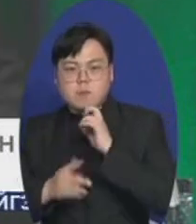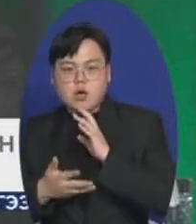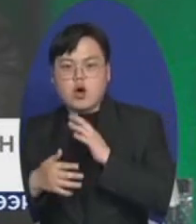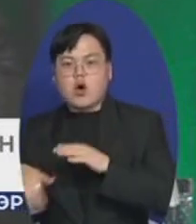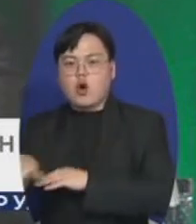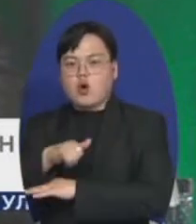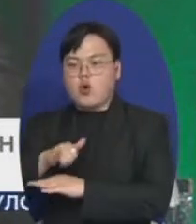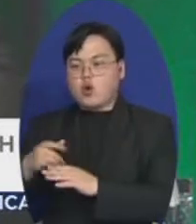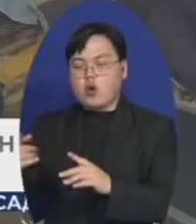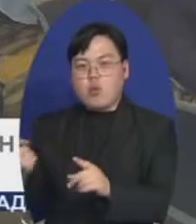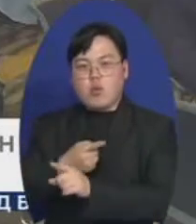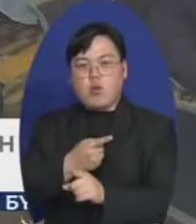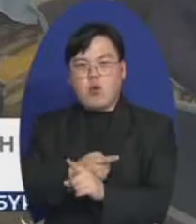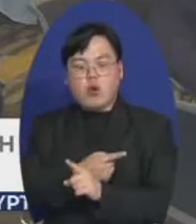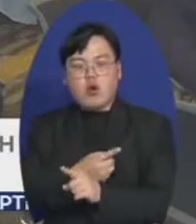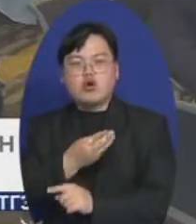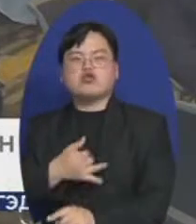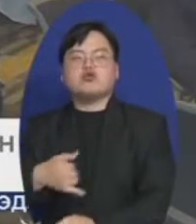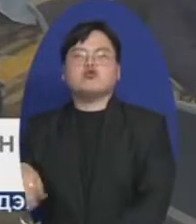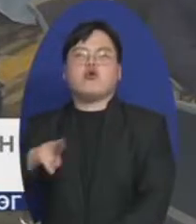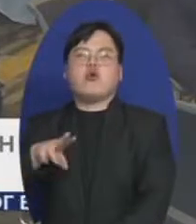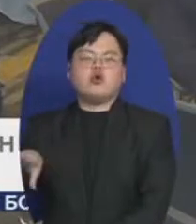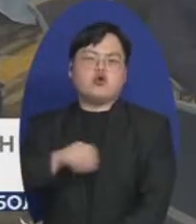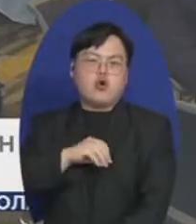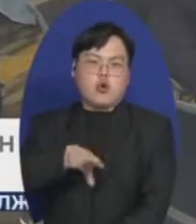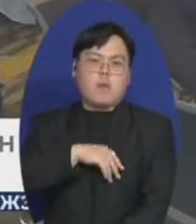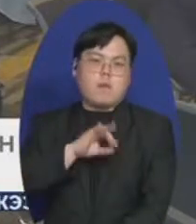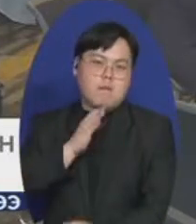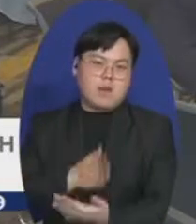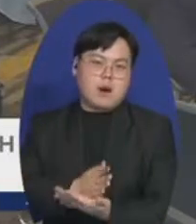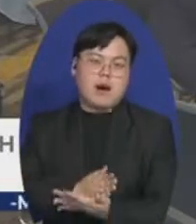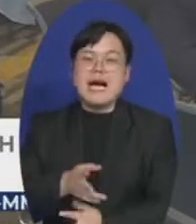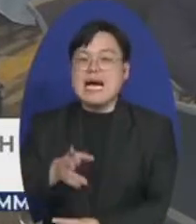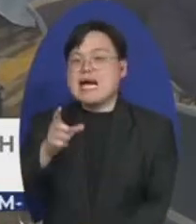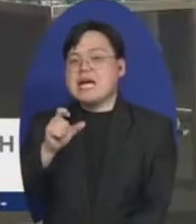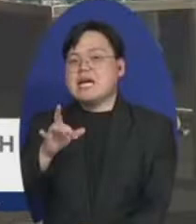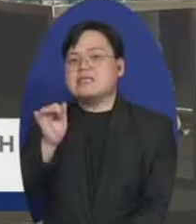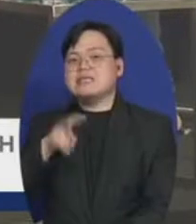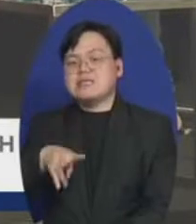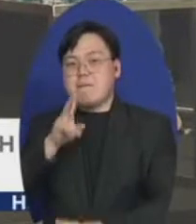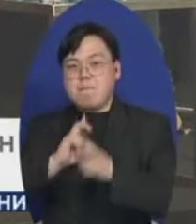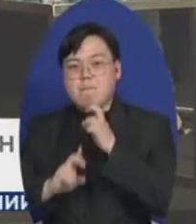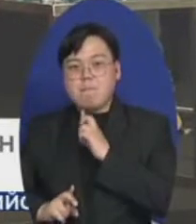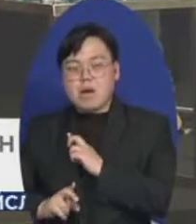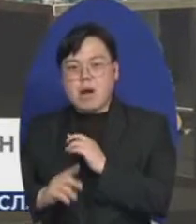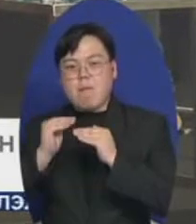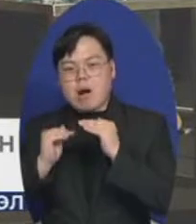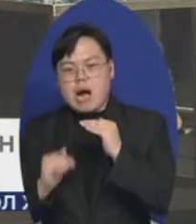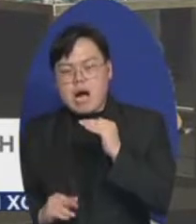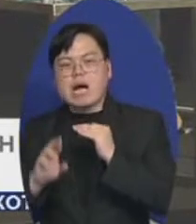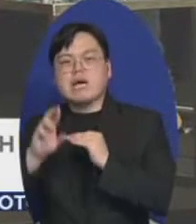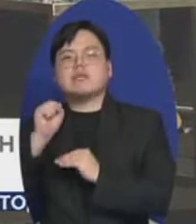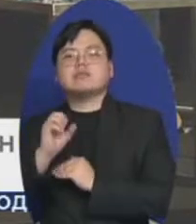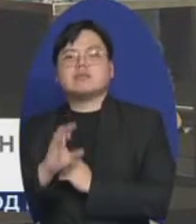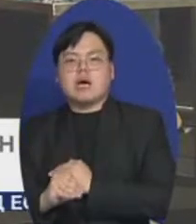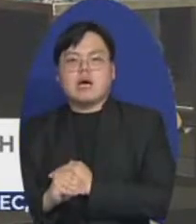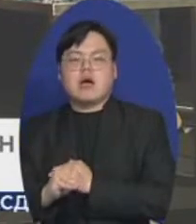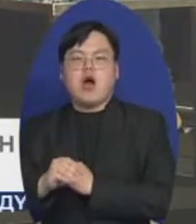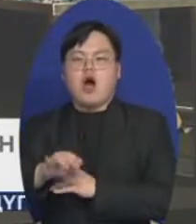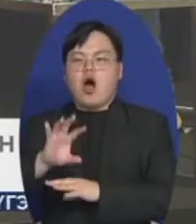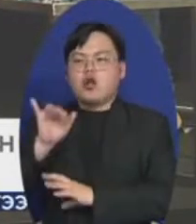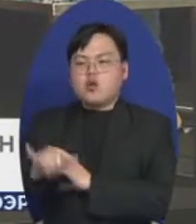улс орнуудын буруутай үйл ажиллагаа шууд нөлөөлтөн ногтлогдсон. За тиймээс эрсдлийг бууруулах боломжийг хамтдаа эрэлхийж олон